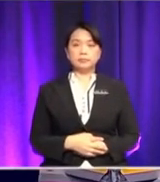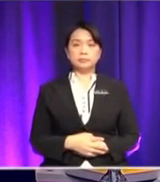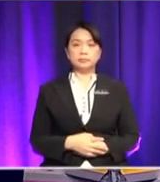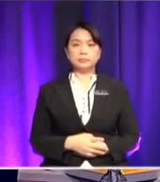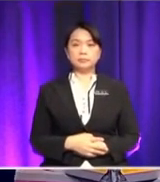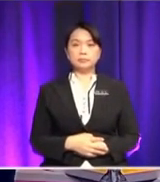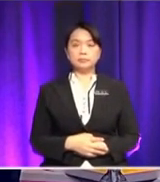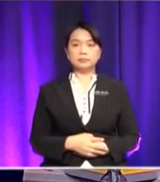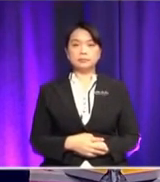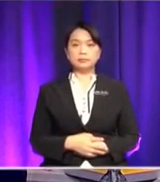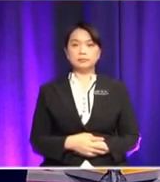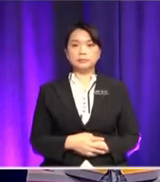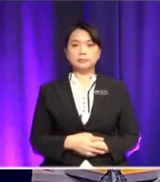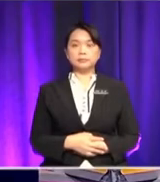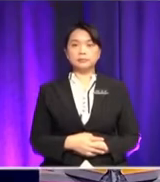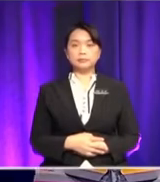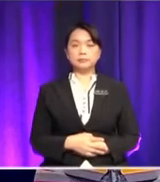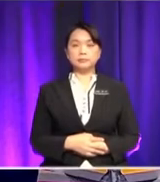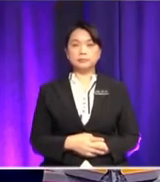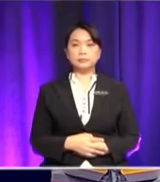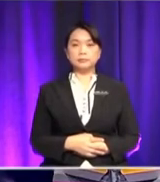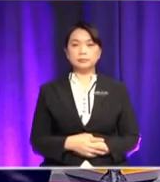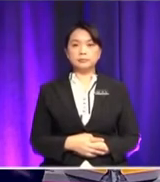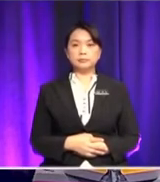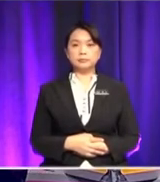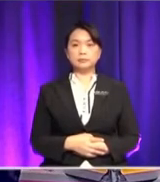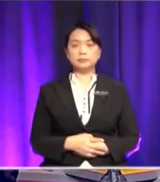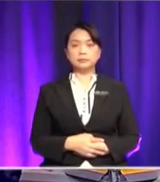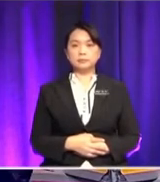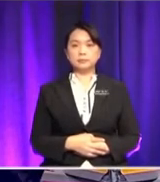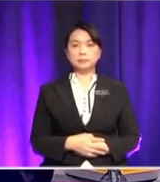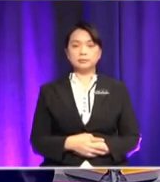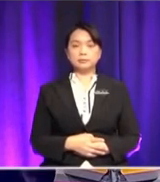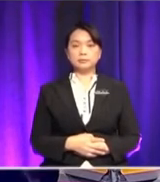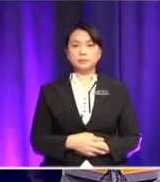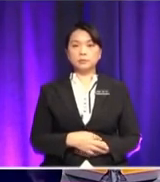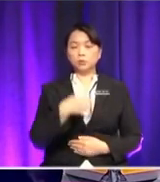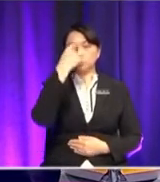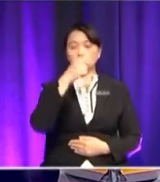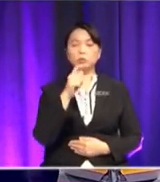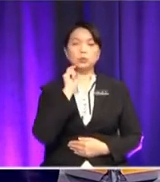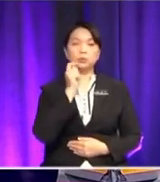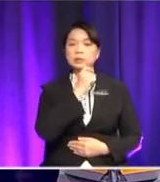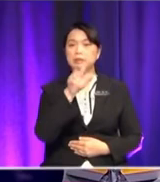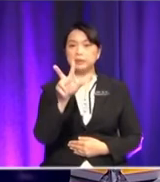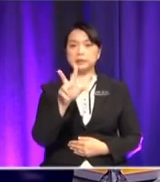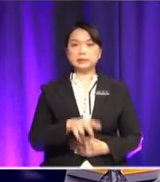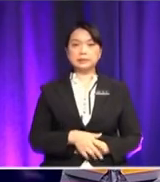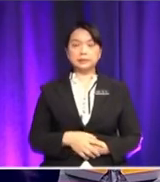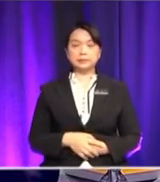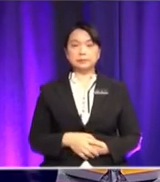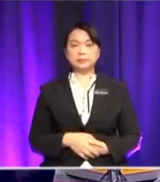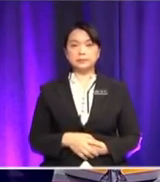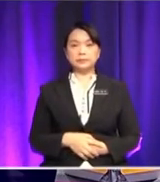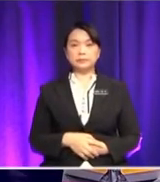Mbak dua tapi kayu di punya material atau bahan ya Oke untuk tempat tiga oke untuk pintu grasak 43